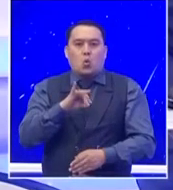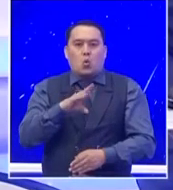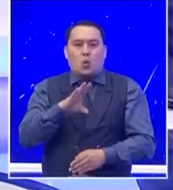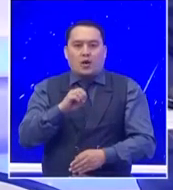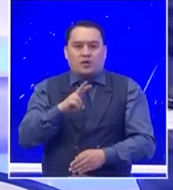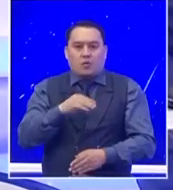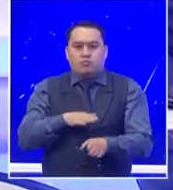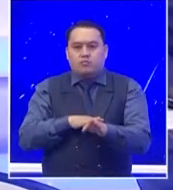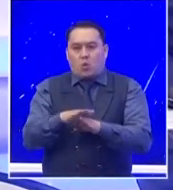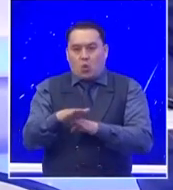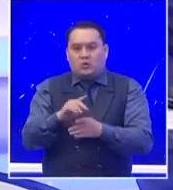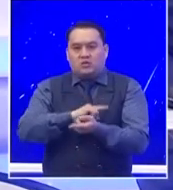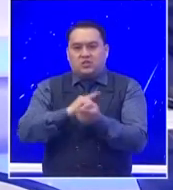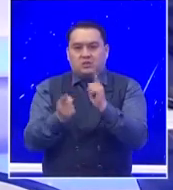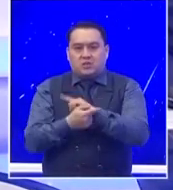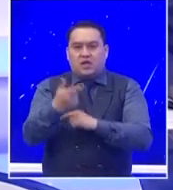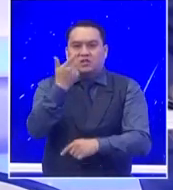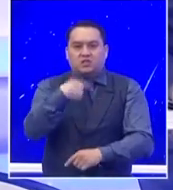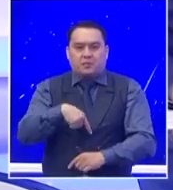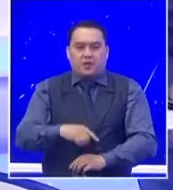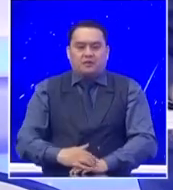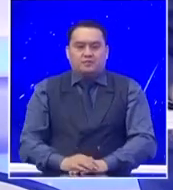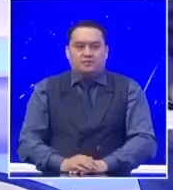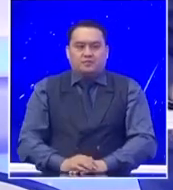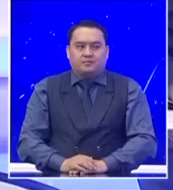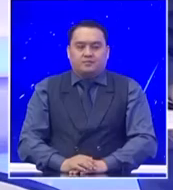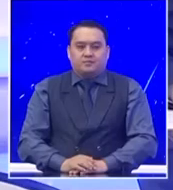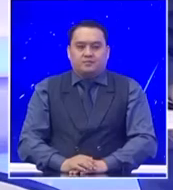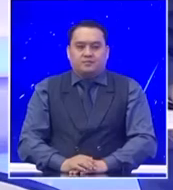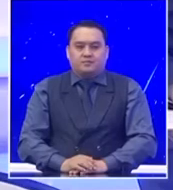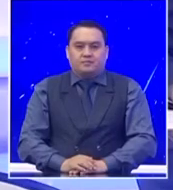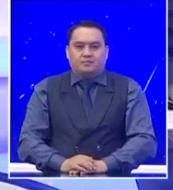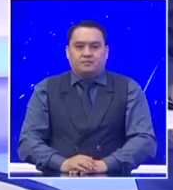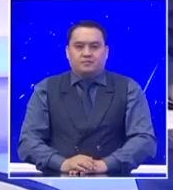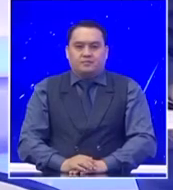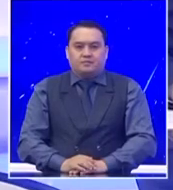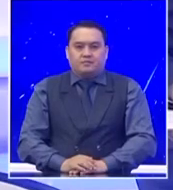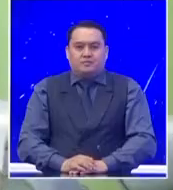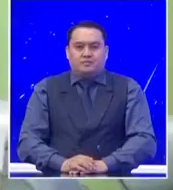Кречетова полностью изменила себя. Как именно, расскажет мой коллега Дамир Анитов.